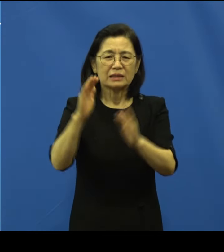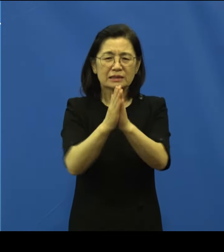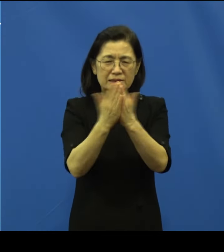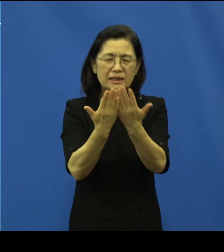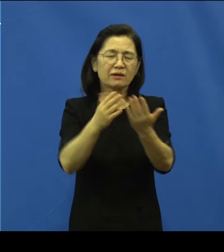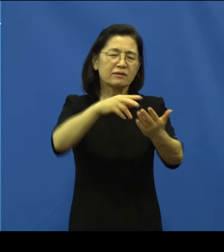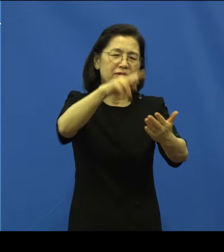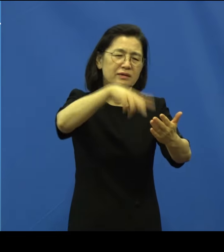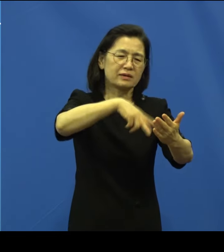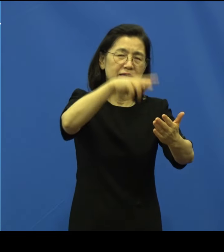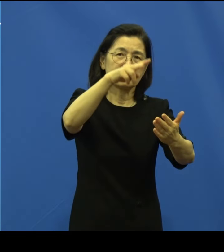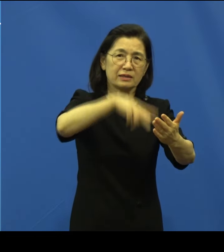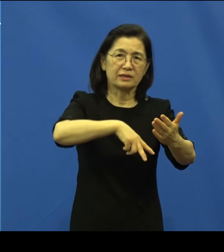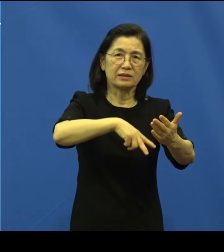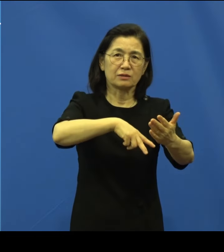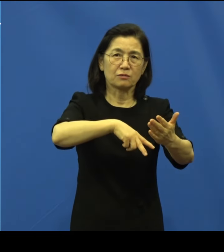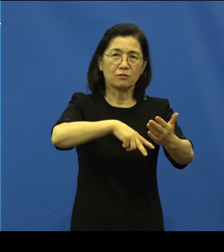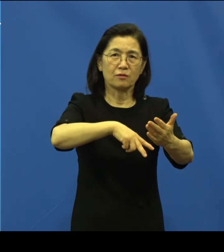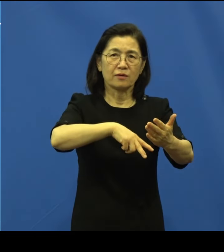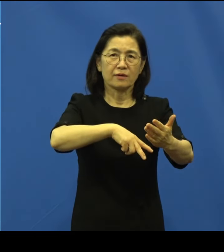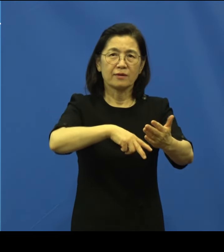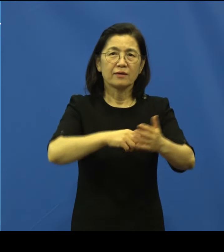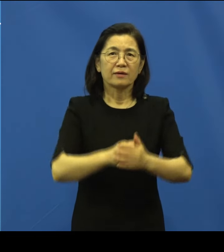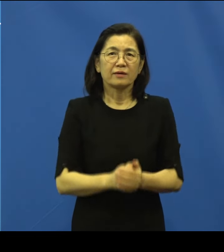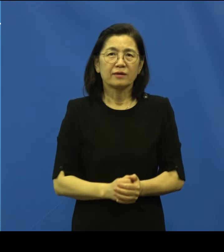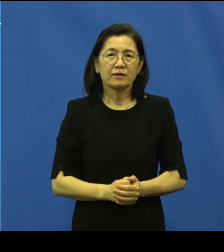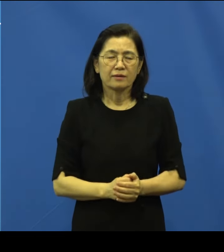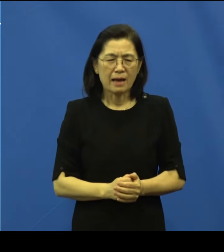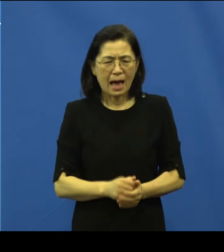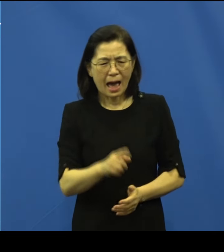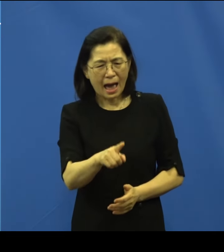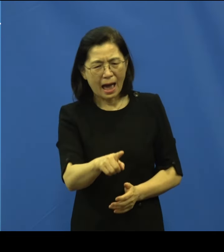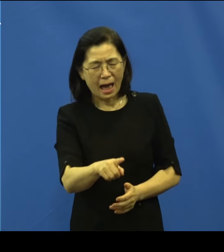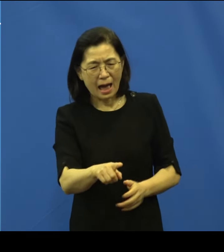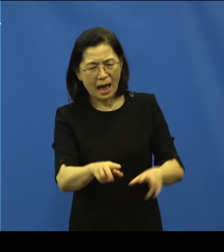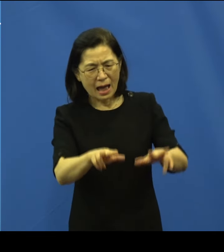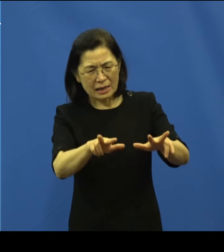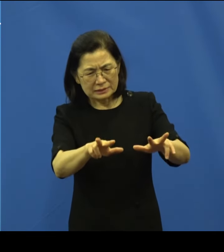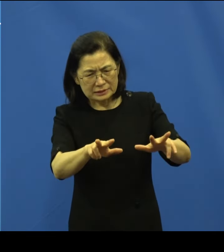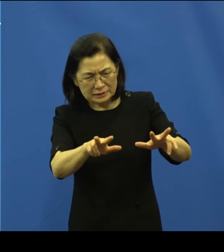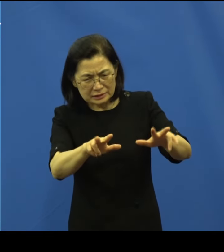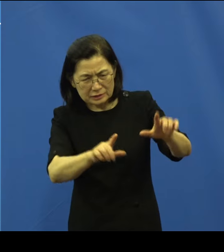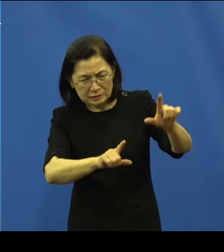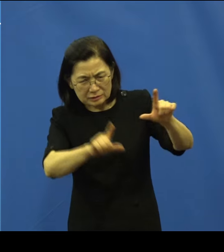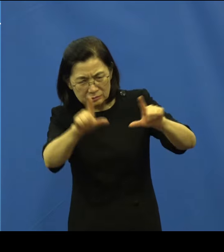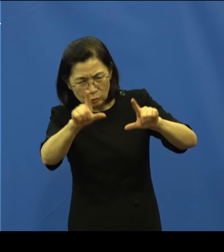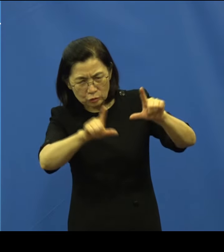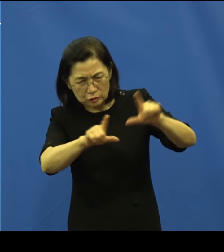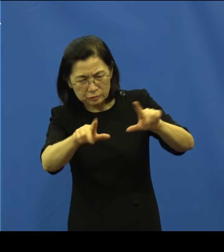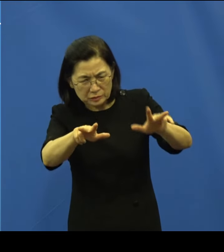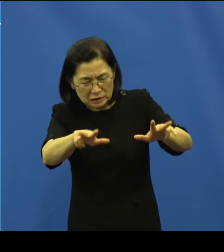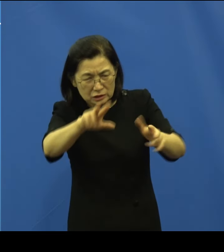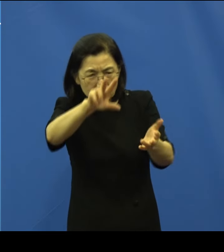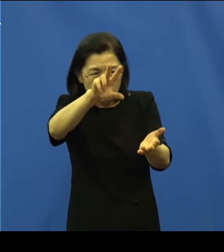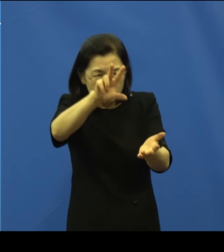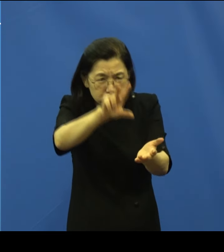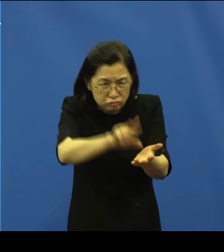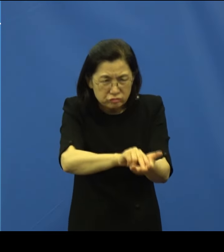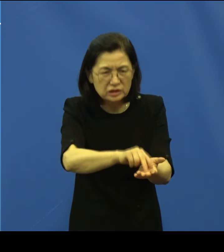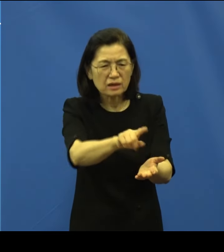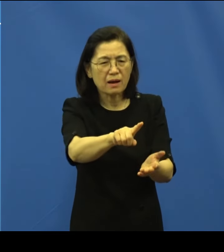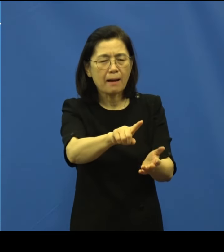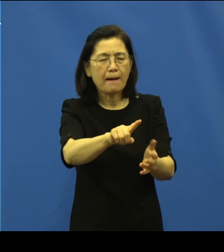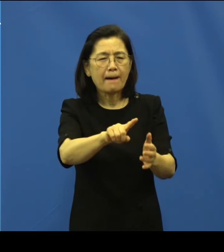이렇게 정리를 해 놓으셔야 돼요. 정리를. 이게 마귀의 공격일 수도 있고, 다 마귀 공격은 아니에요. 근데 마귀의 공격일